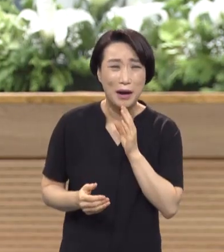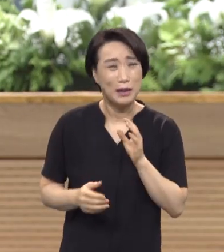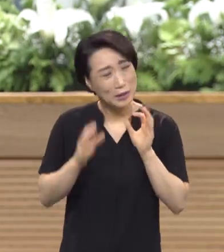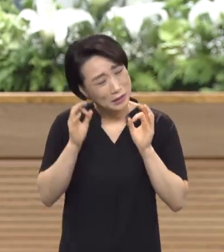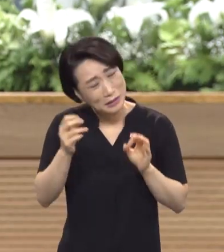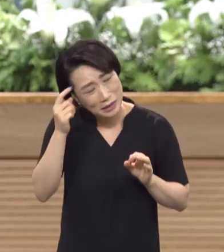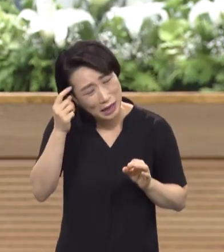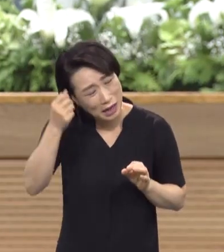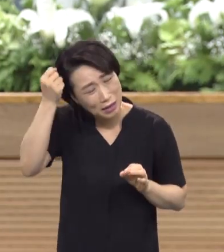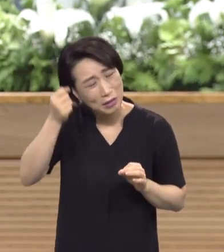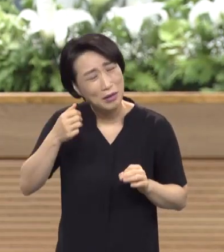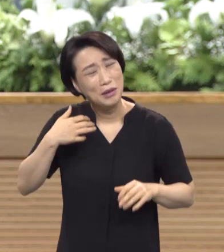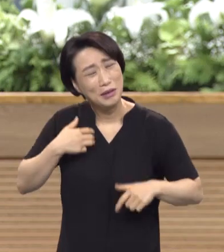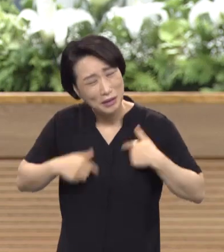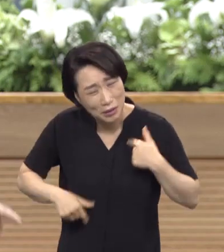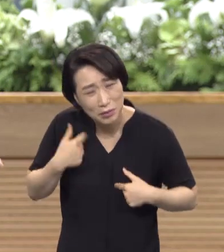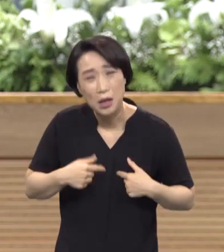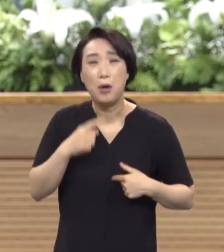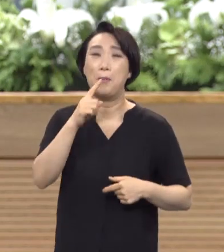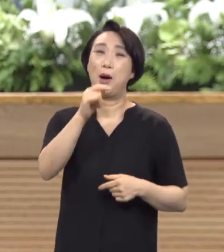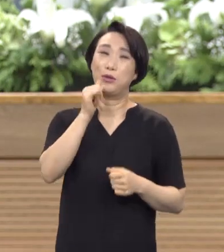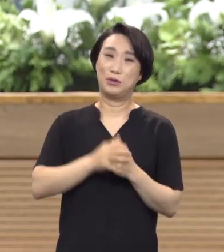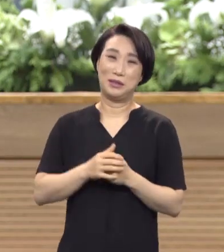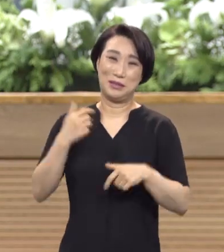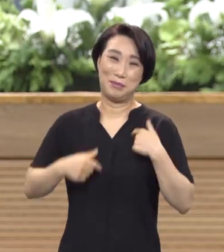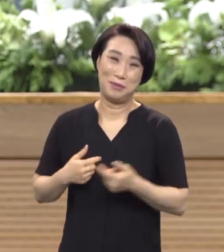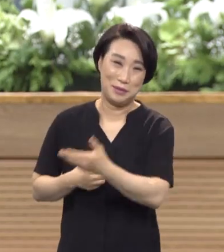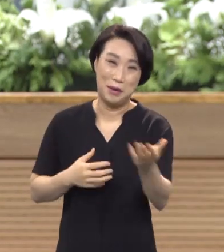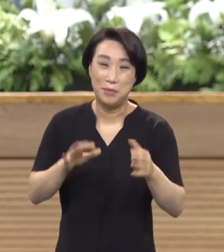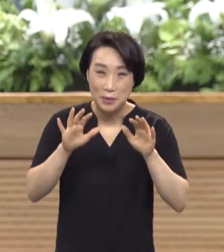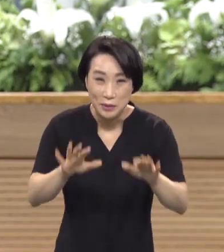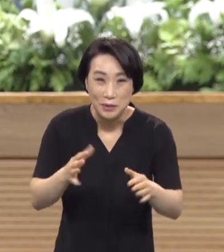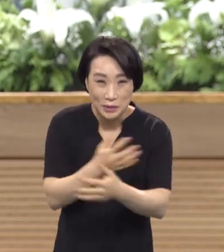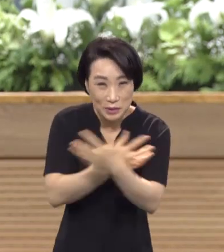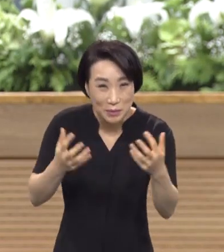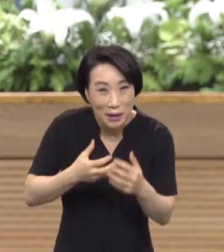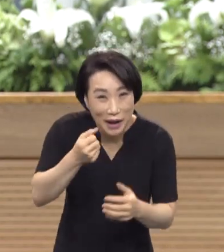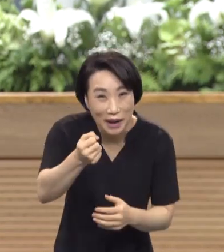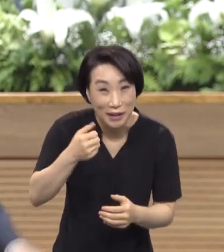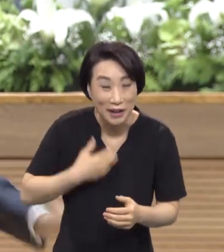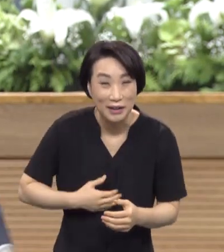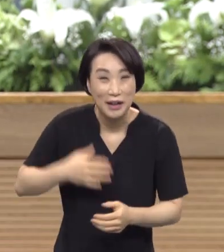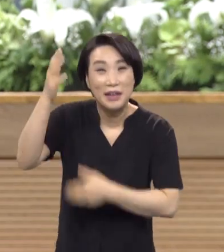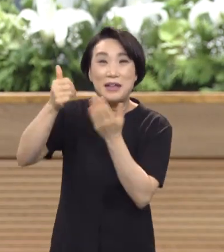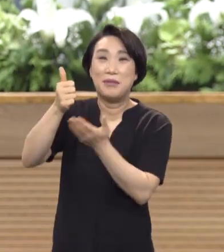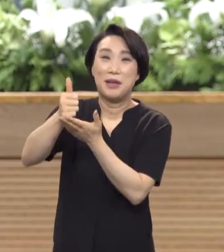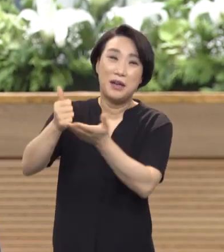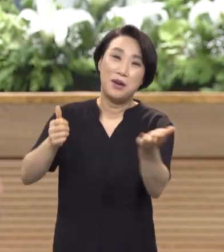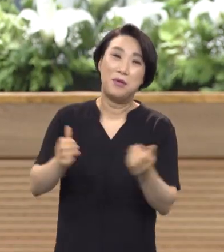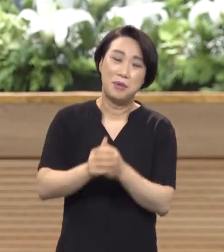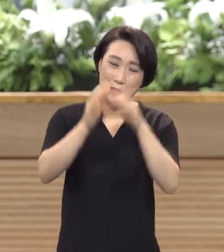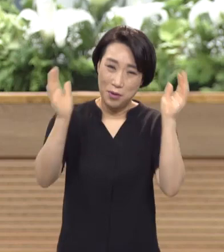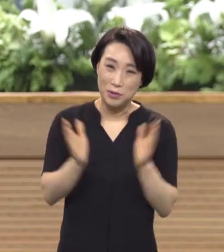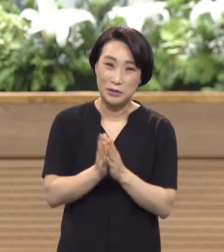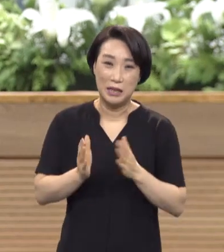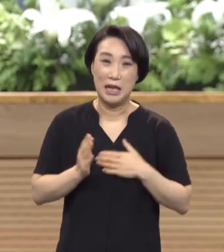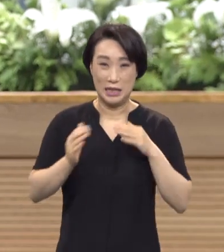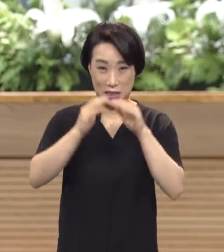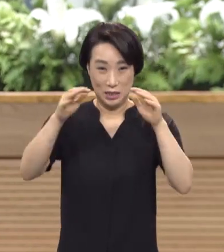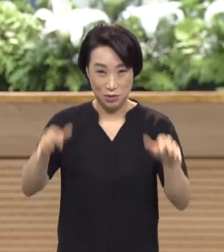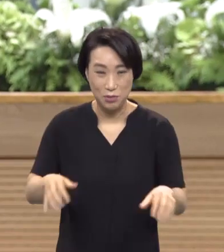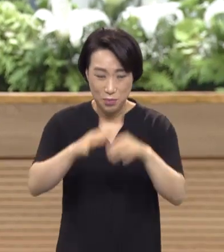거예요. 기쁘다는 거예요. 이 기쁨이 여러분 속에도 하나님 앞에서 이웃에게도